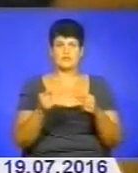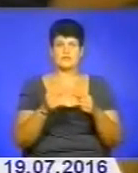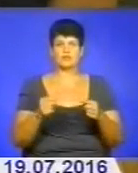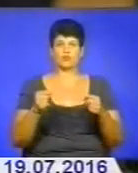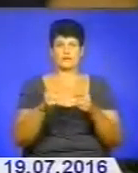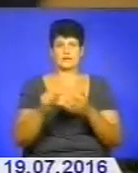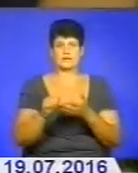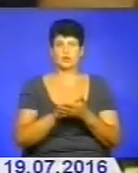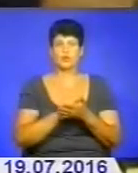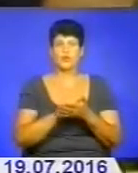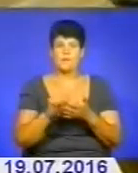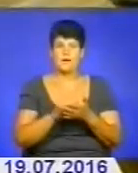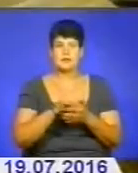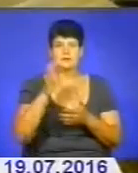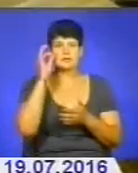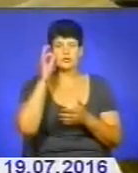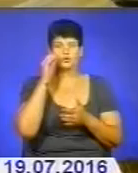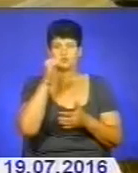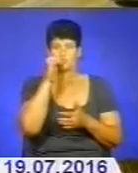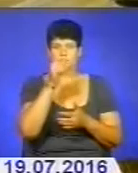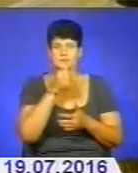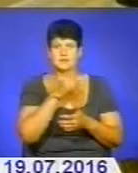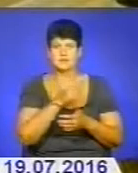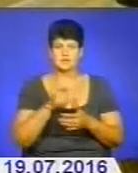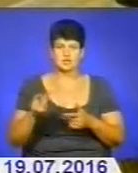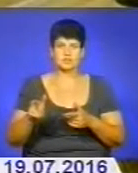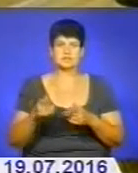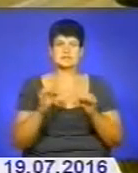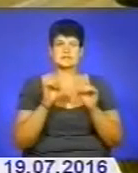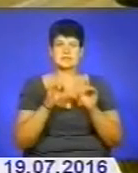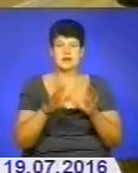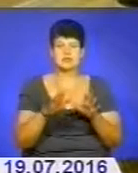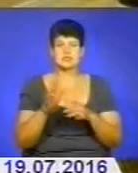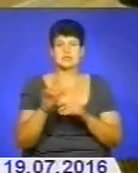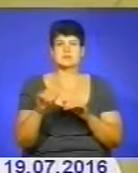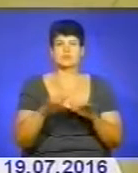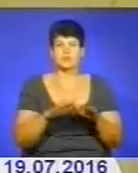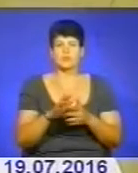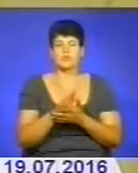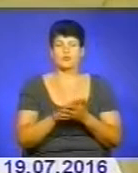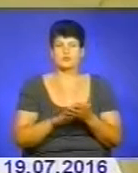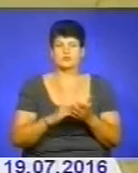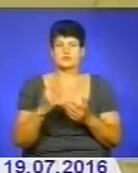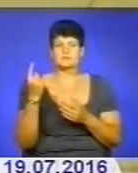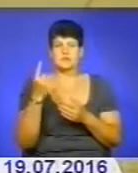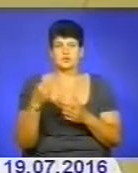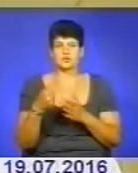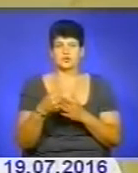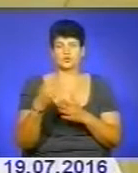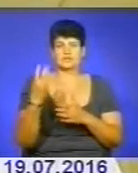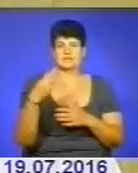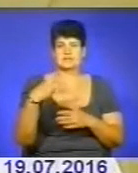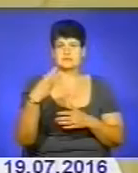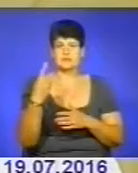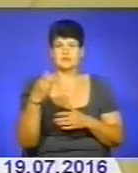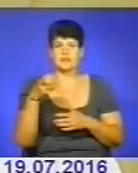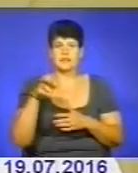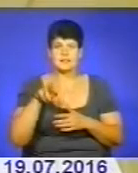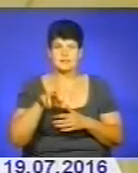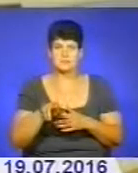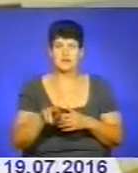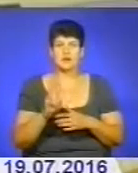документів. Нагадаємо, що місячник добровільної здачі зброї триває на Тернопільщині з 1 по 31 липня. Власники зброї, які